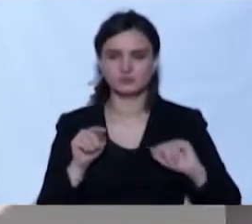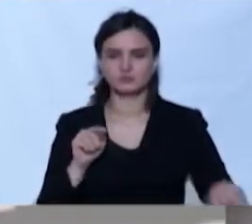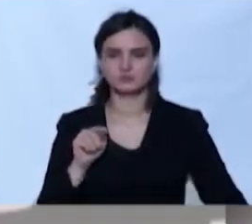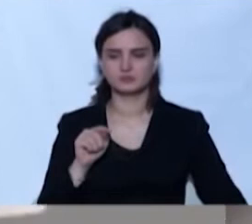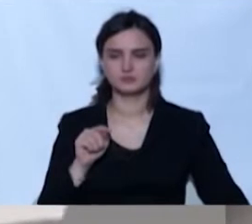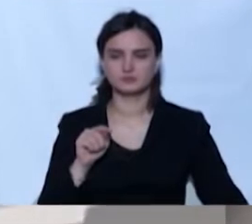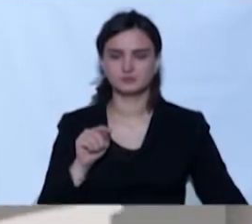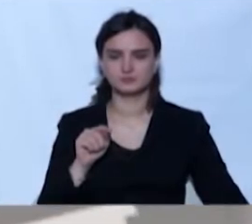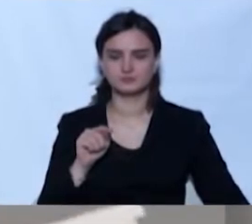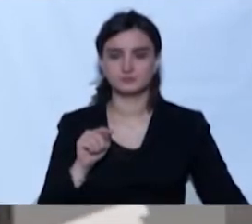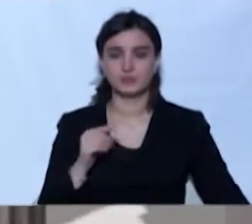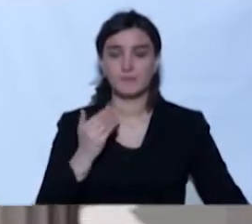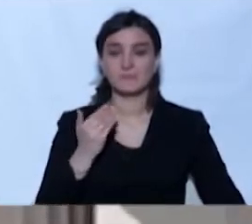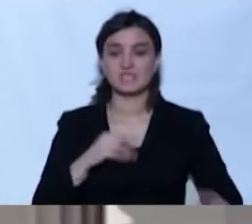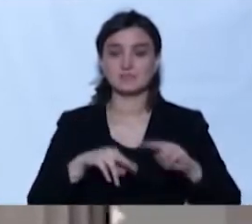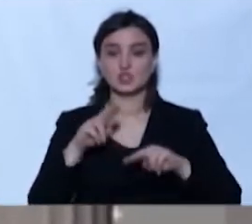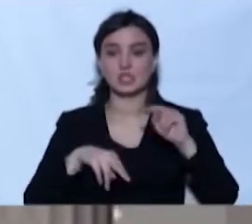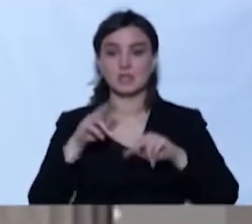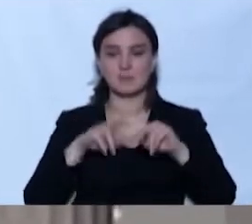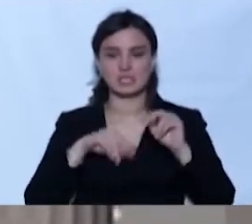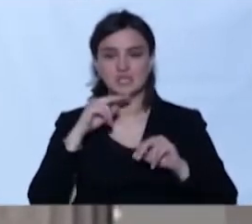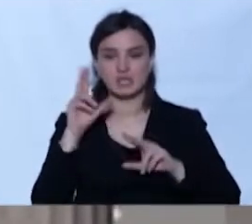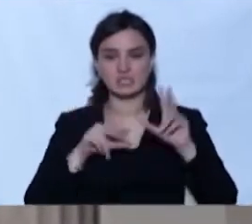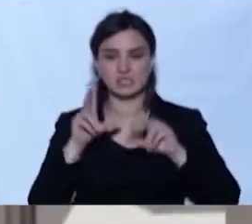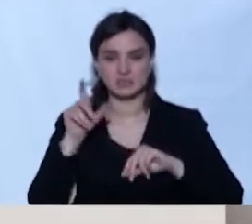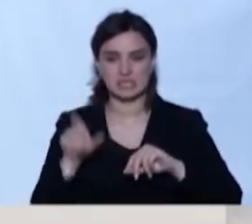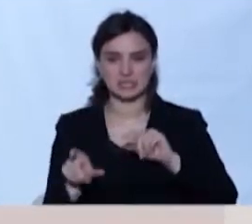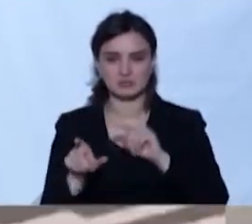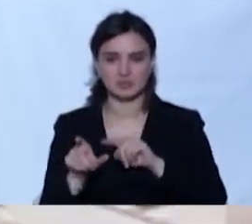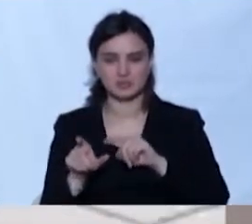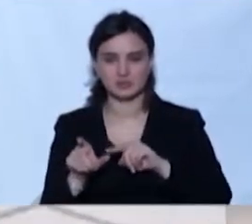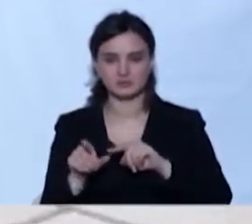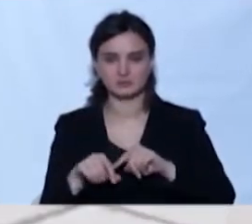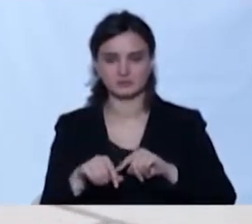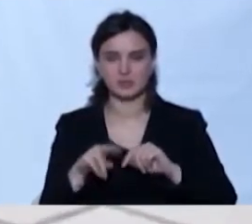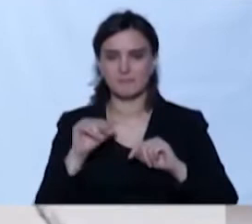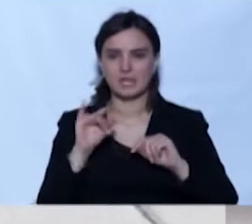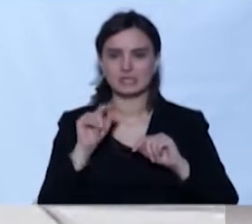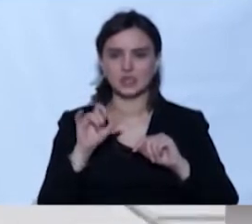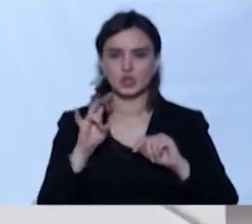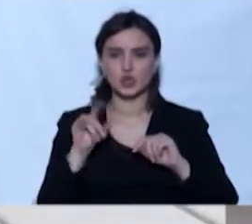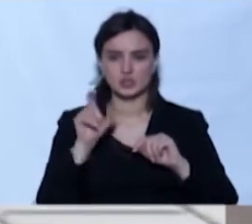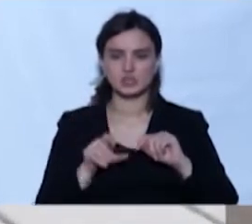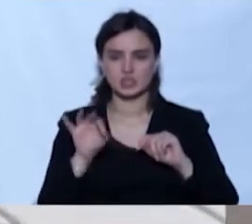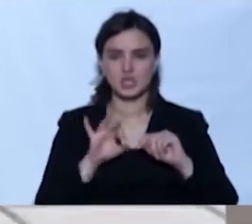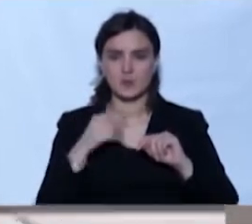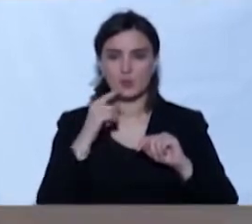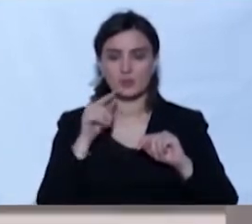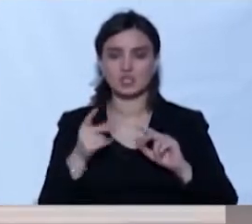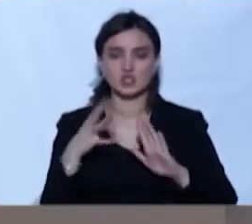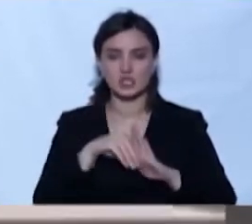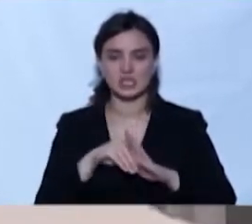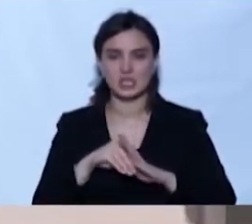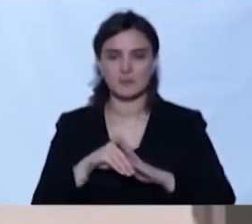მისი მშენებელი ითვალისწინებს ადამიანს. პართენონზე ამბობენ, რომ ის შედგება